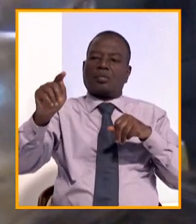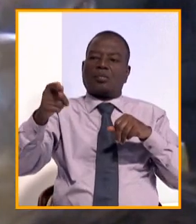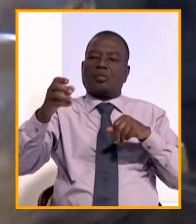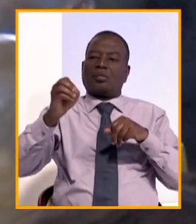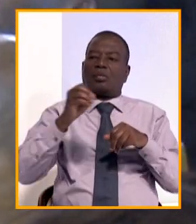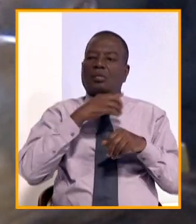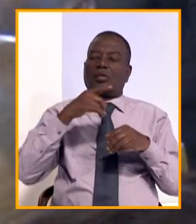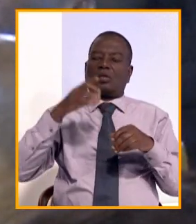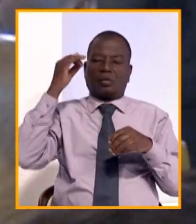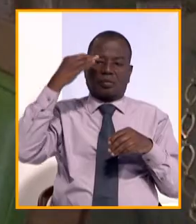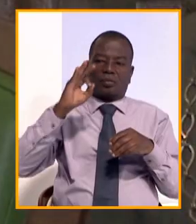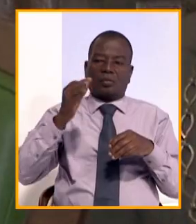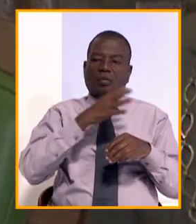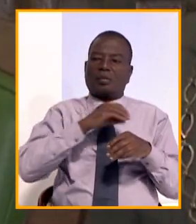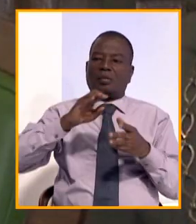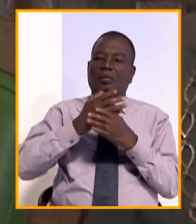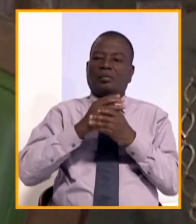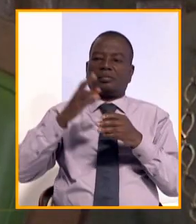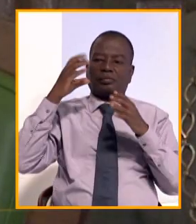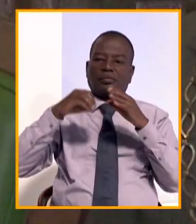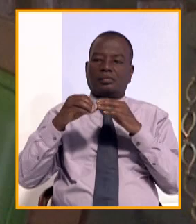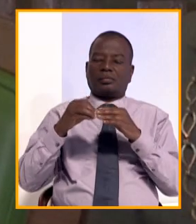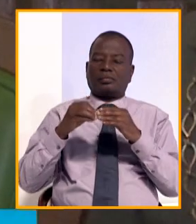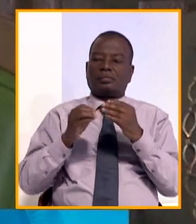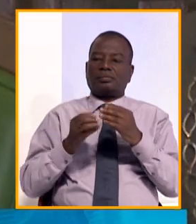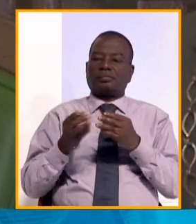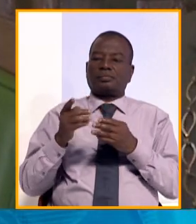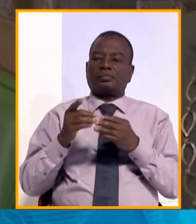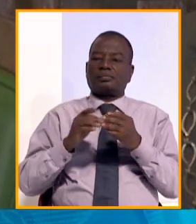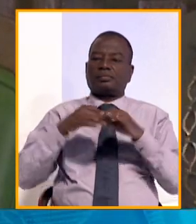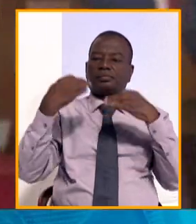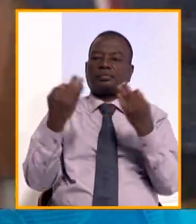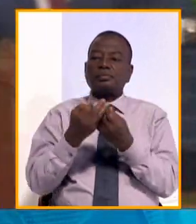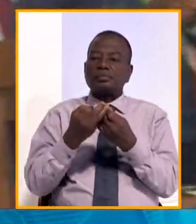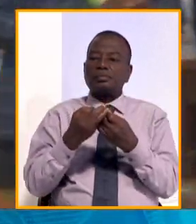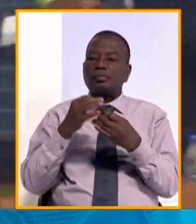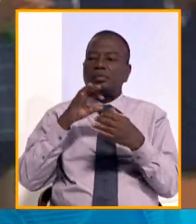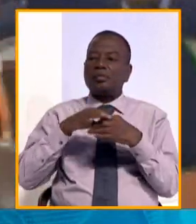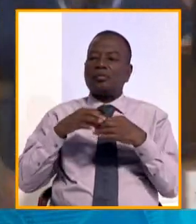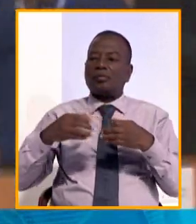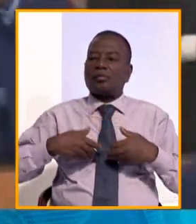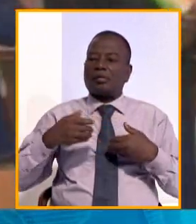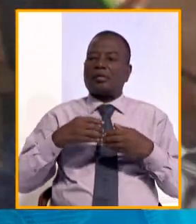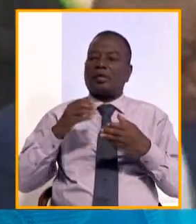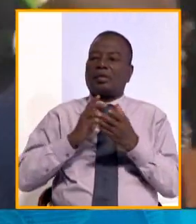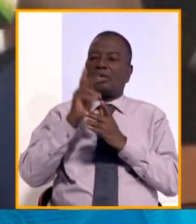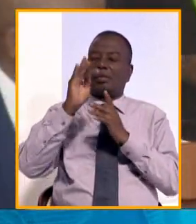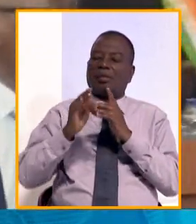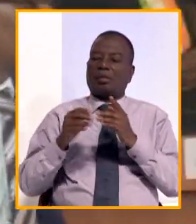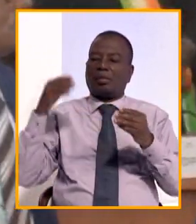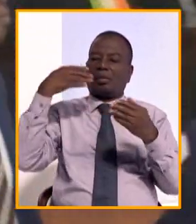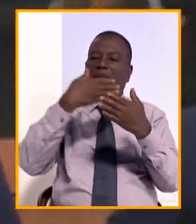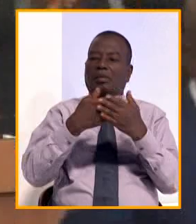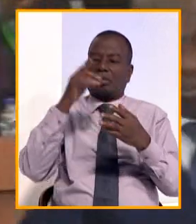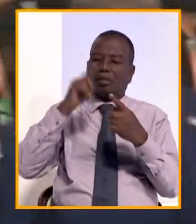le fruit de l'union et l'entente entre les élus de la nation à travers la famille parlementaire consolidée depuis juin 2022, date de son